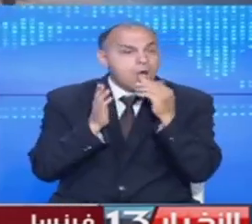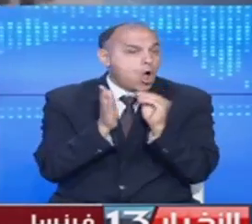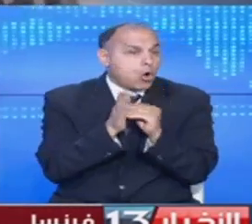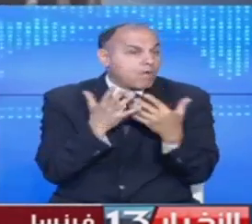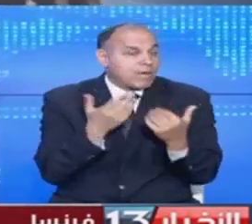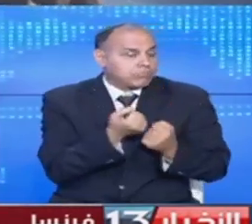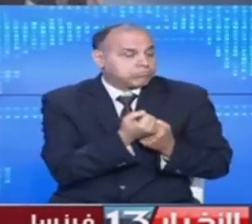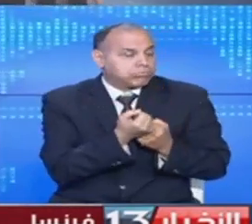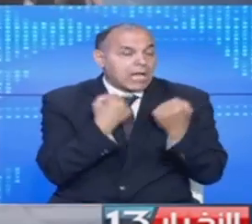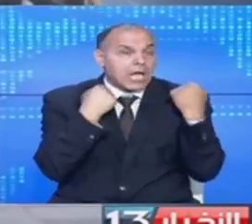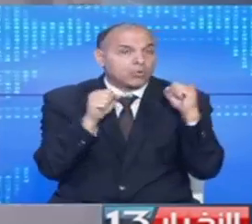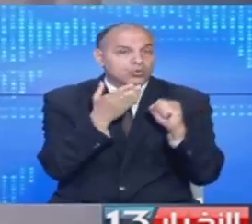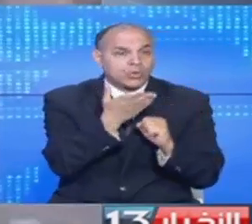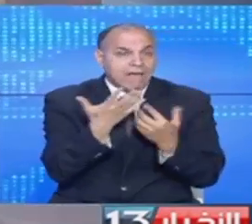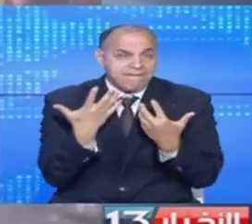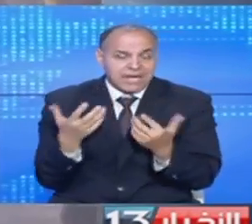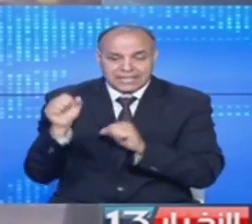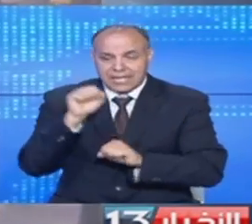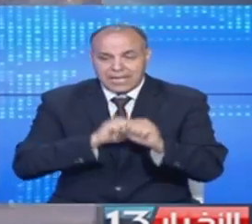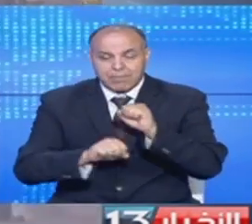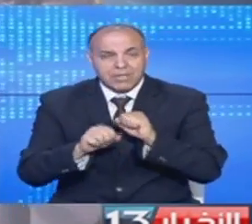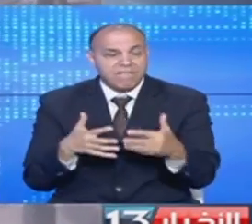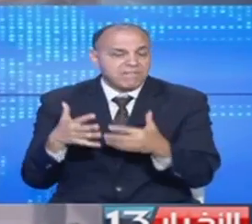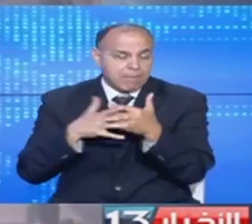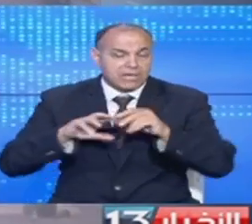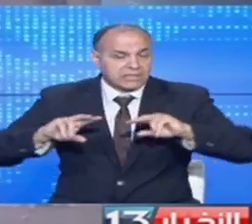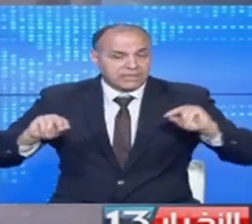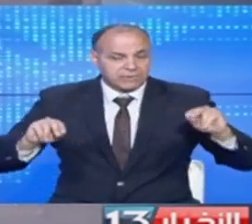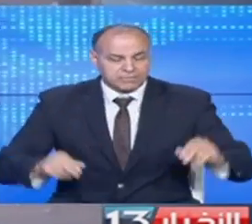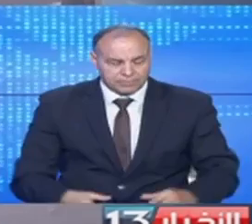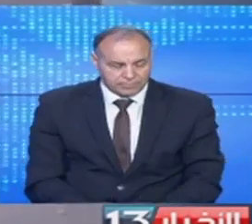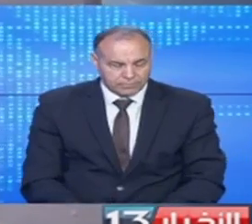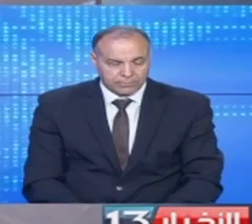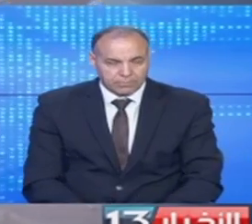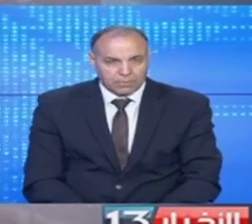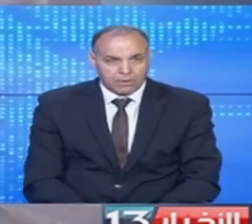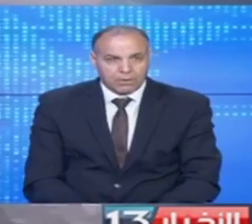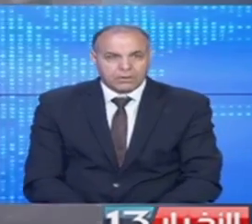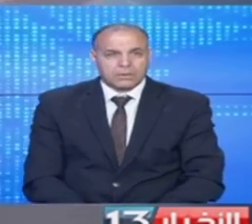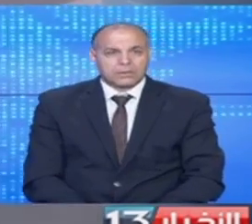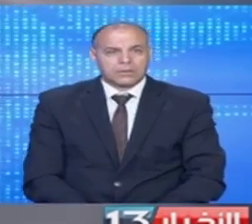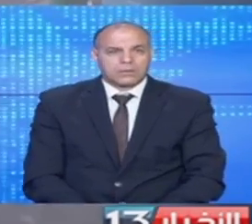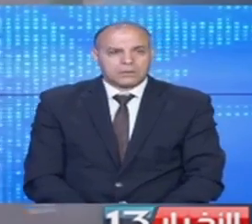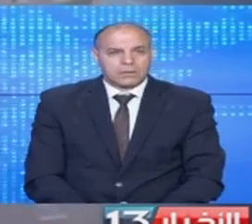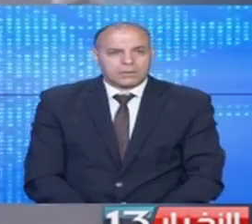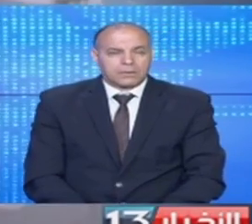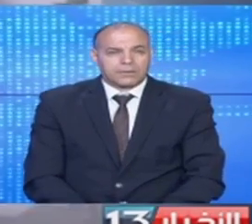من يساندون الاحتجاجات التي تنظم في الولايات المتحدة الأمريكية.